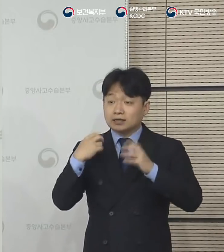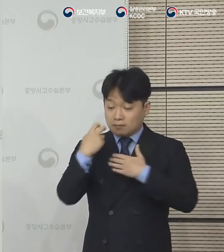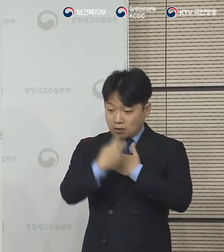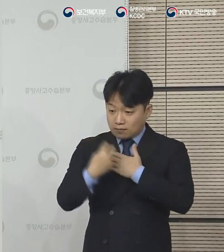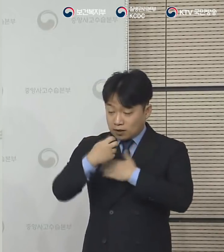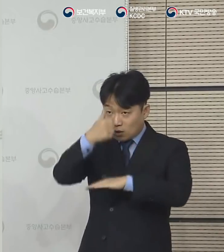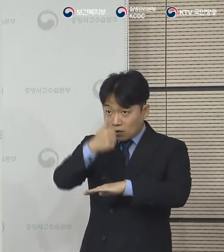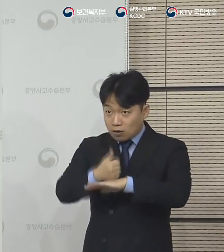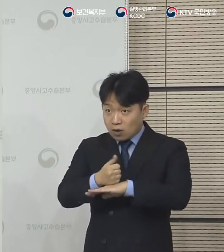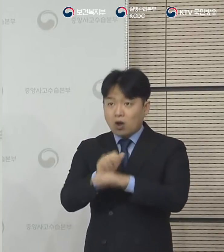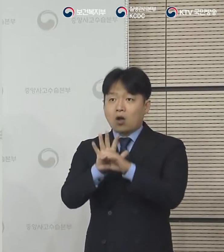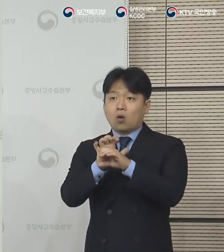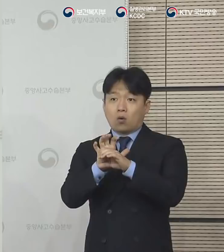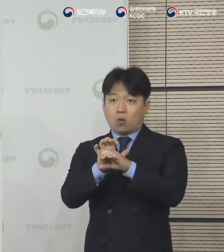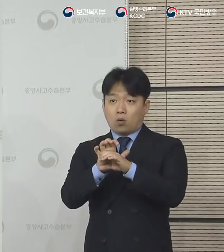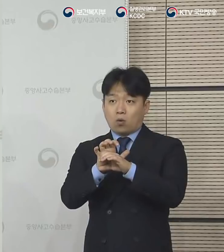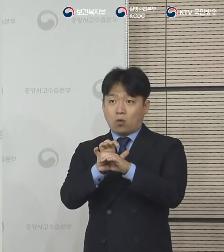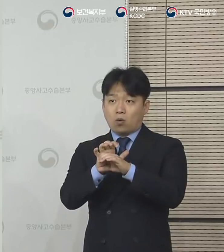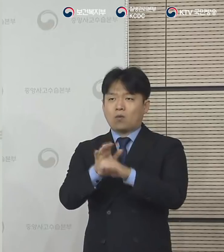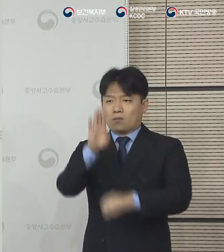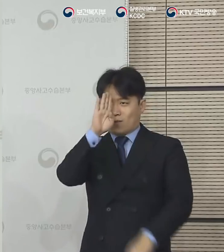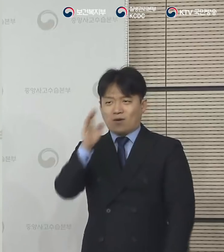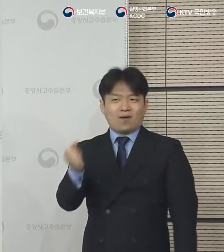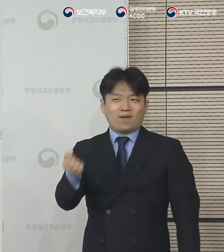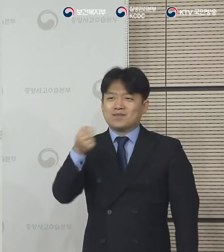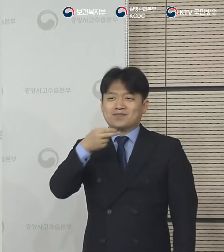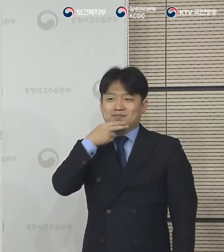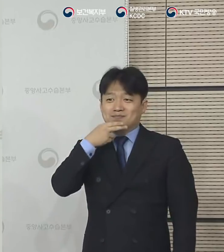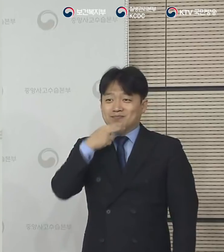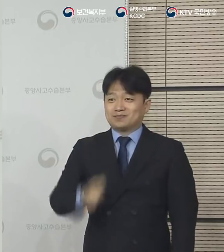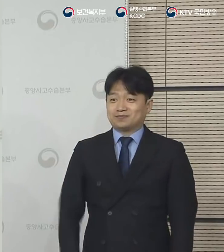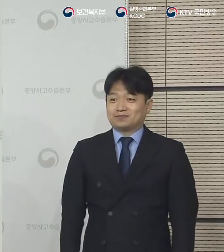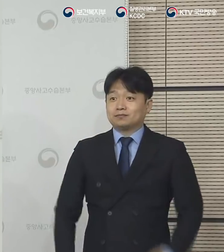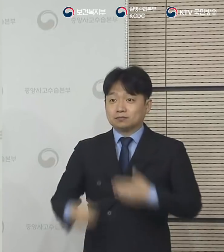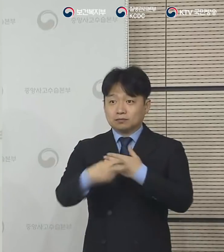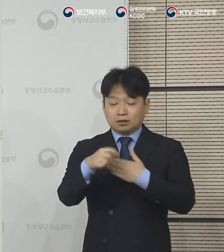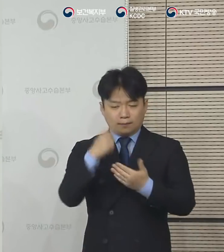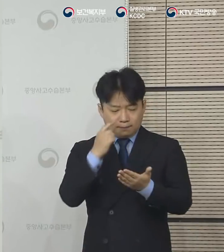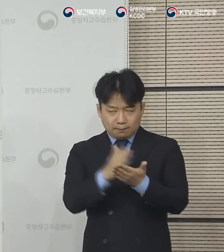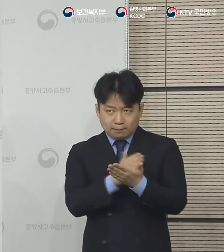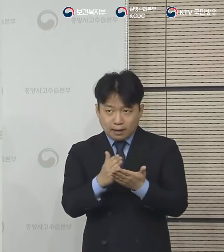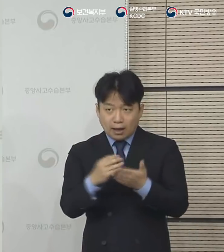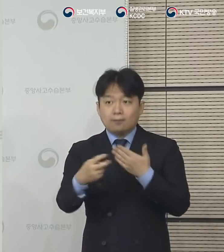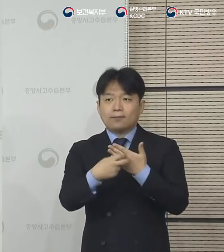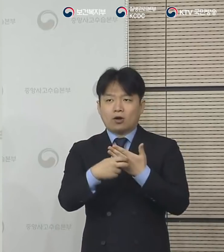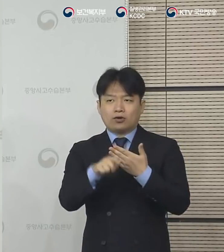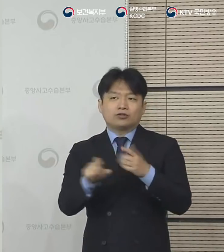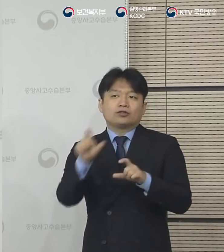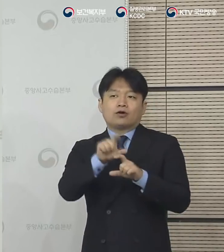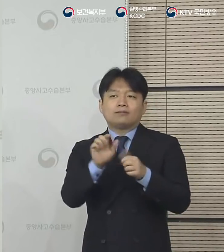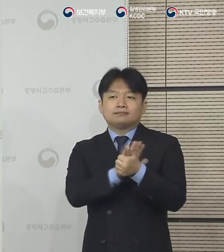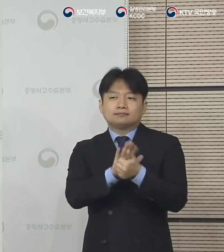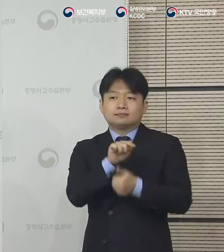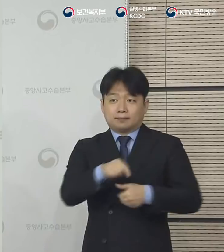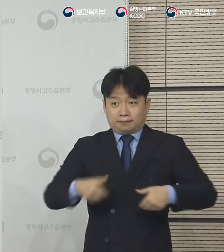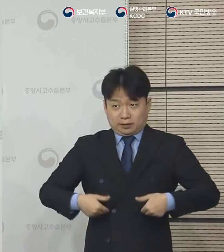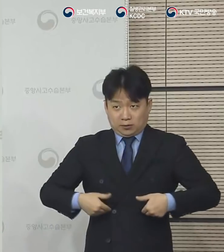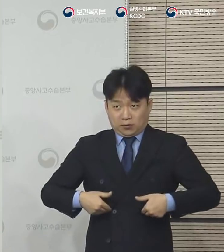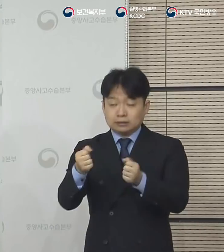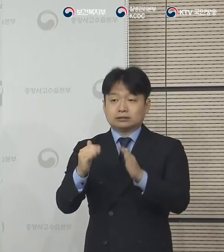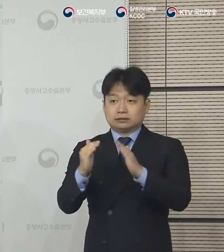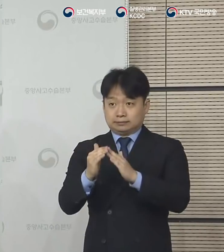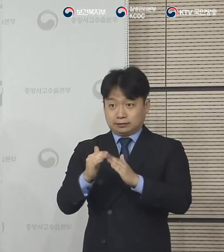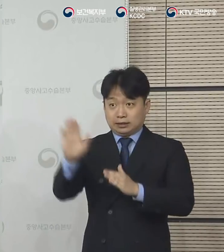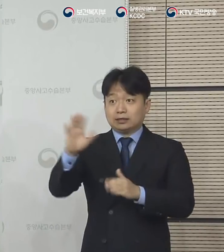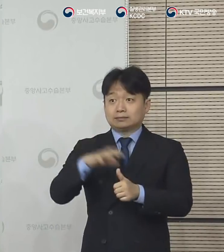결과 코로나19 음성으로 확인되었으나 의료진의 판단에 따라 병원에서 좀 더 치료를 받기로